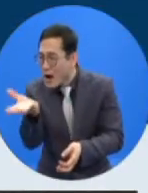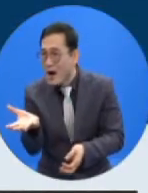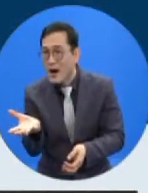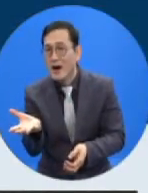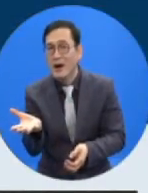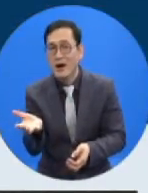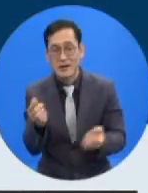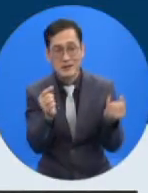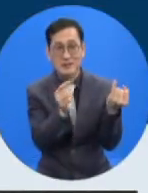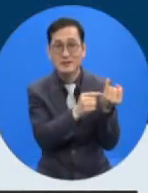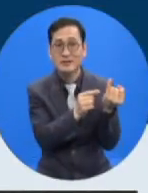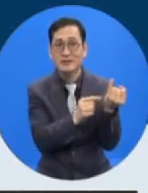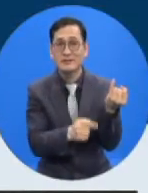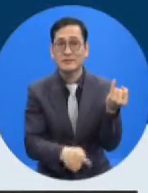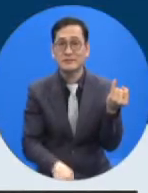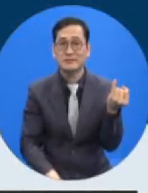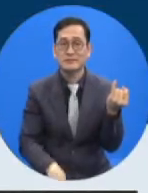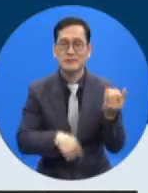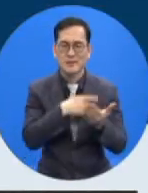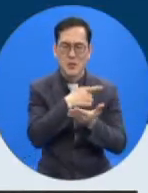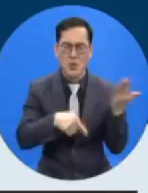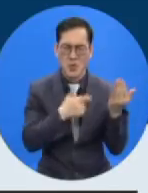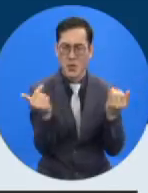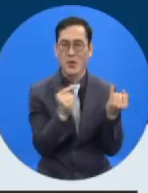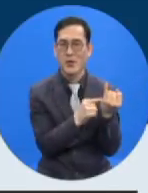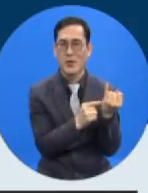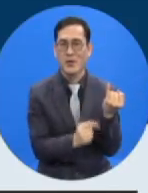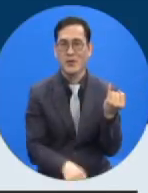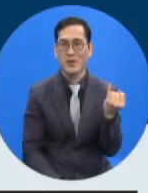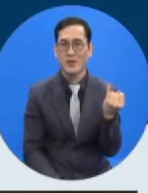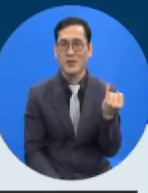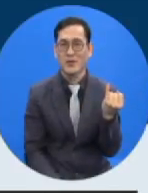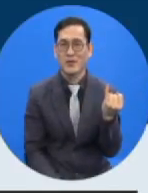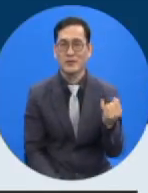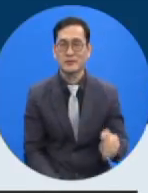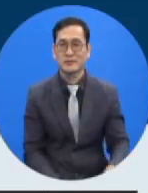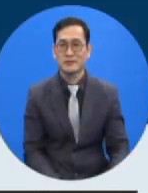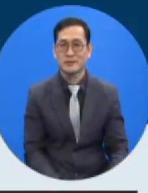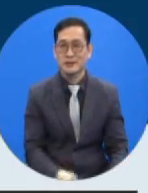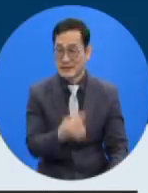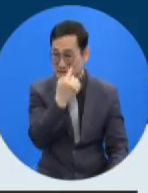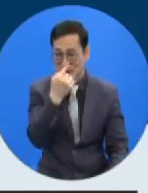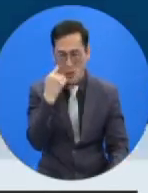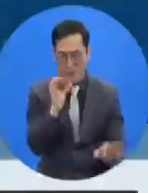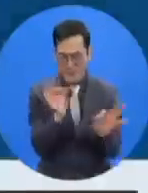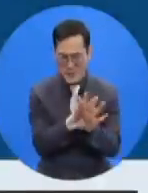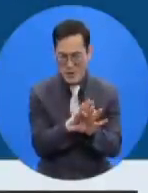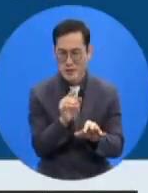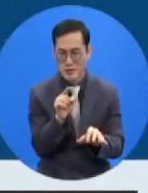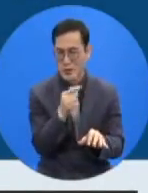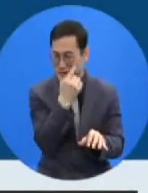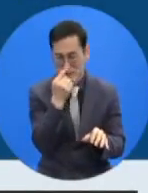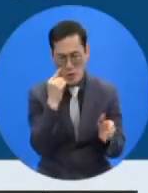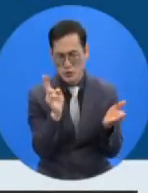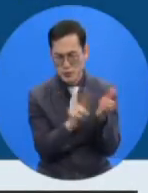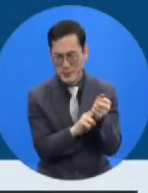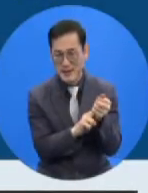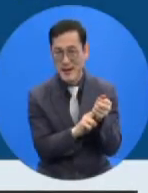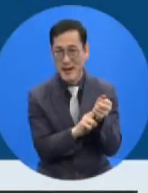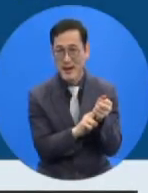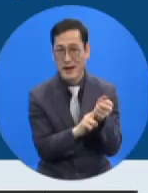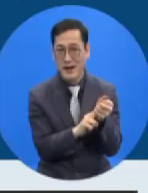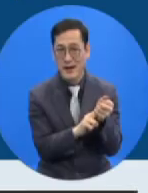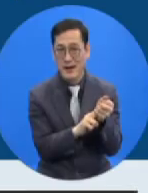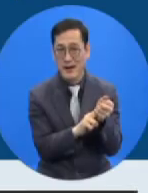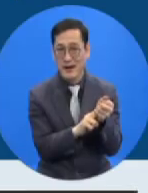사실은 정경심 교수한테 굉장히 불리한 영향을 미칠 것이다. 적어도 증거를 인멸하고 은닉을 했다라는 정경심 교수의